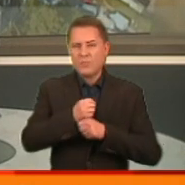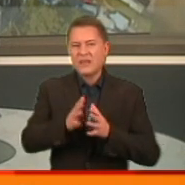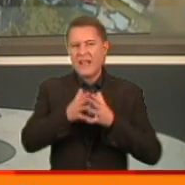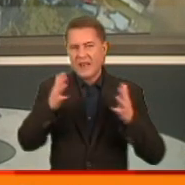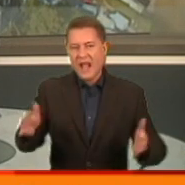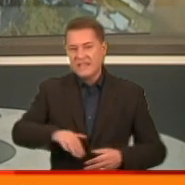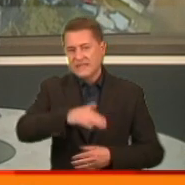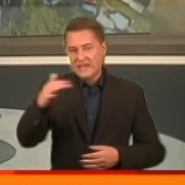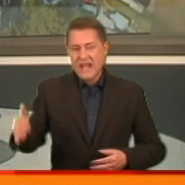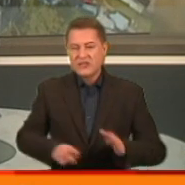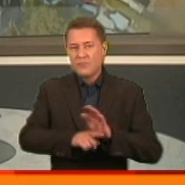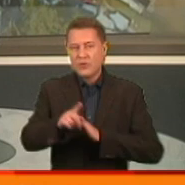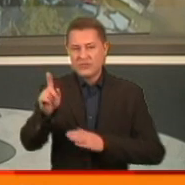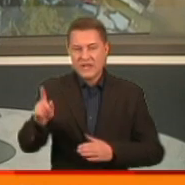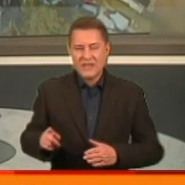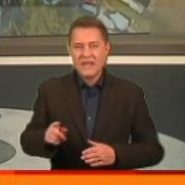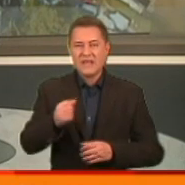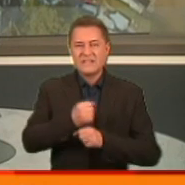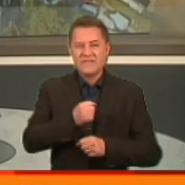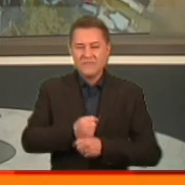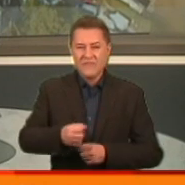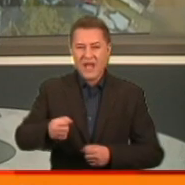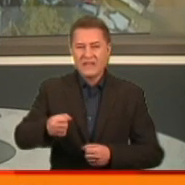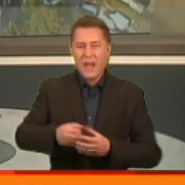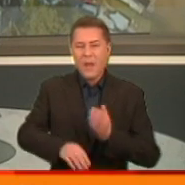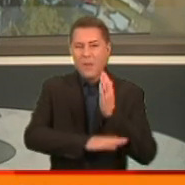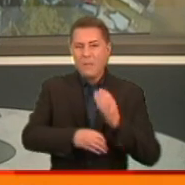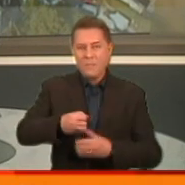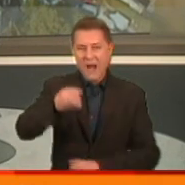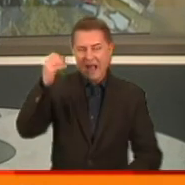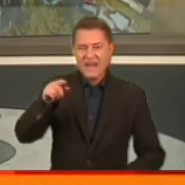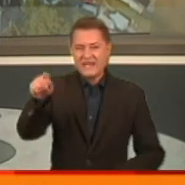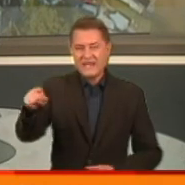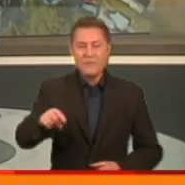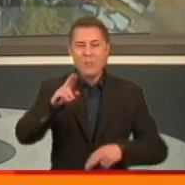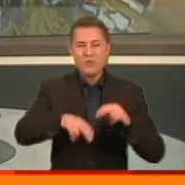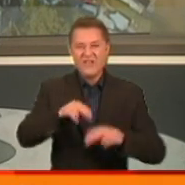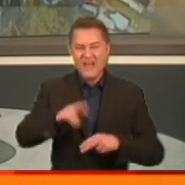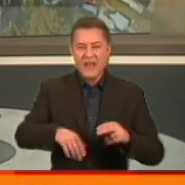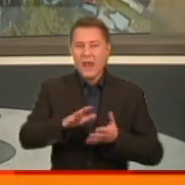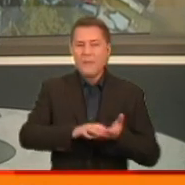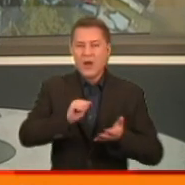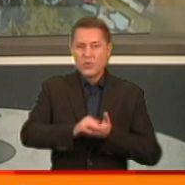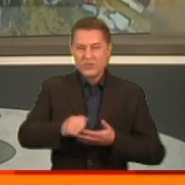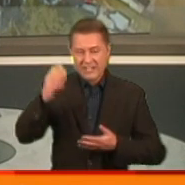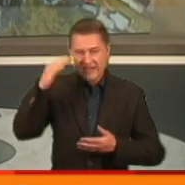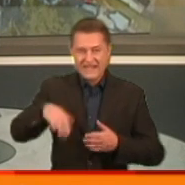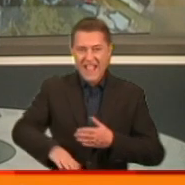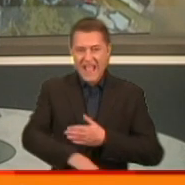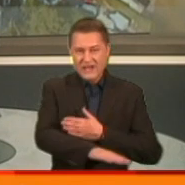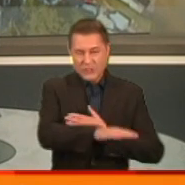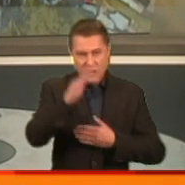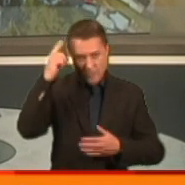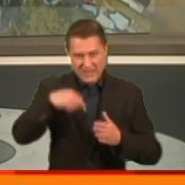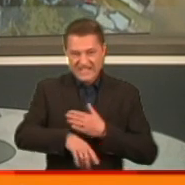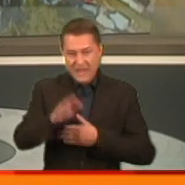гігантський насип. А далі почали вбивати палі. Люди підозрюють, що саме ними будівельник порушили течію підземних вод, бо вже